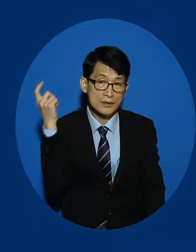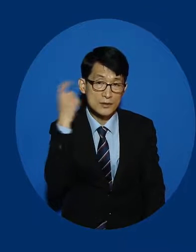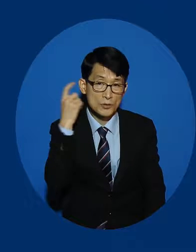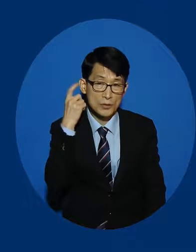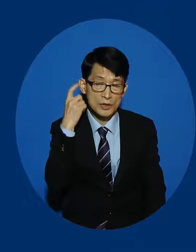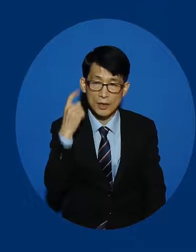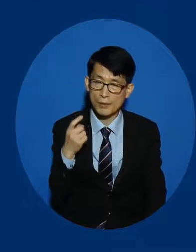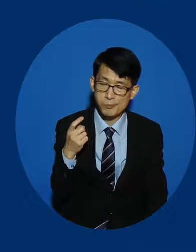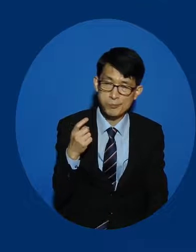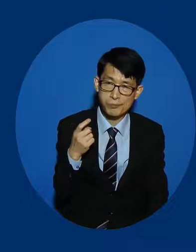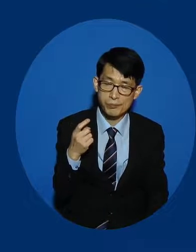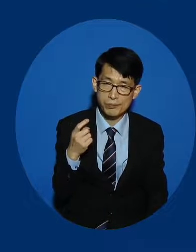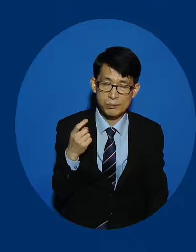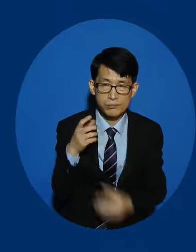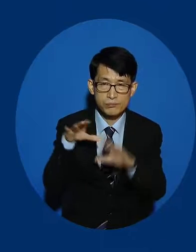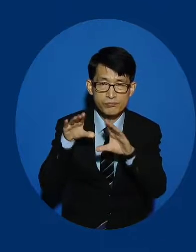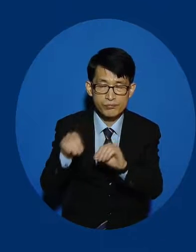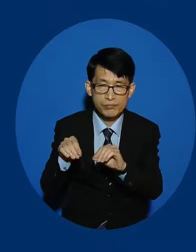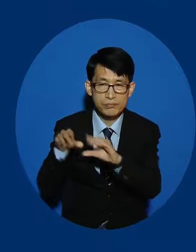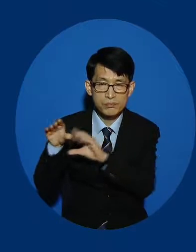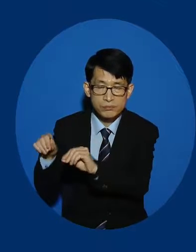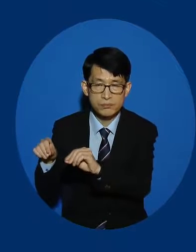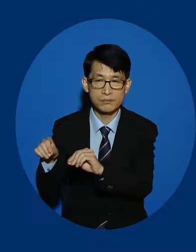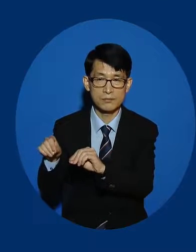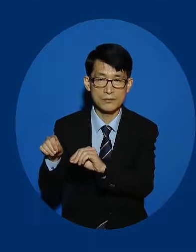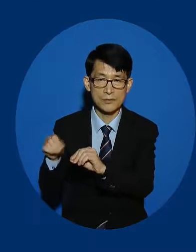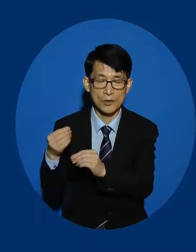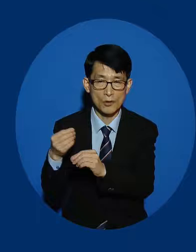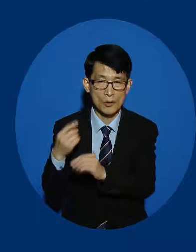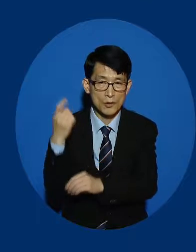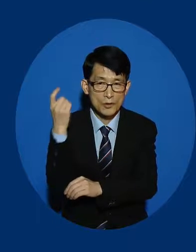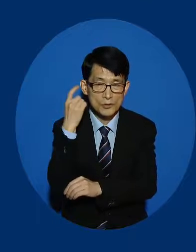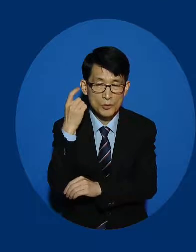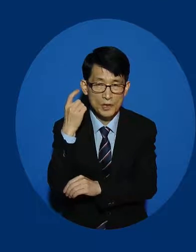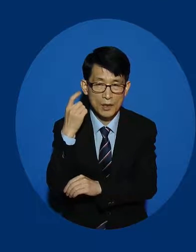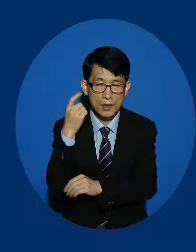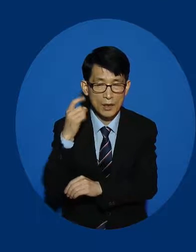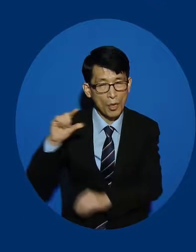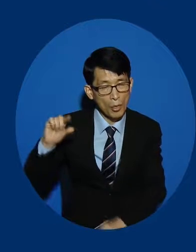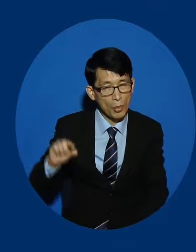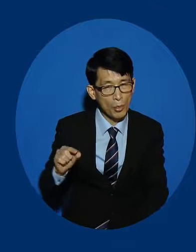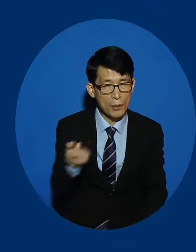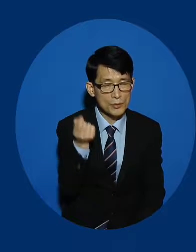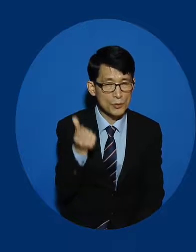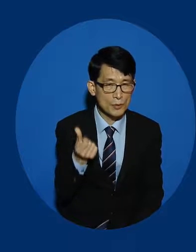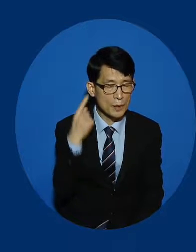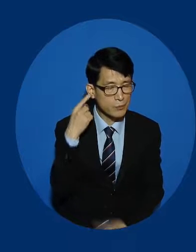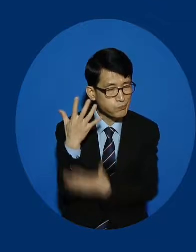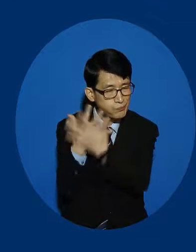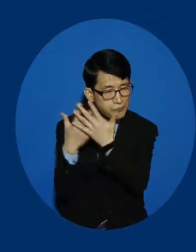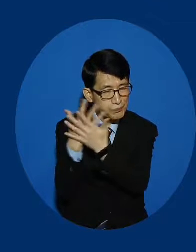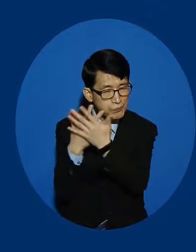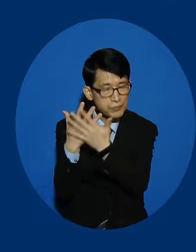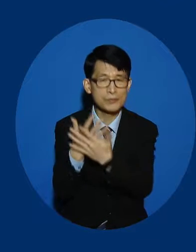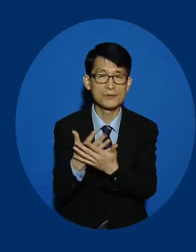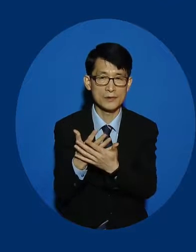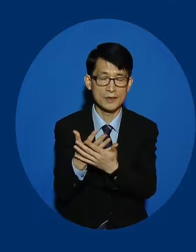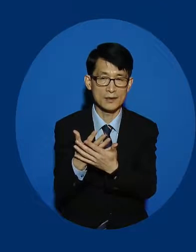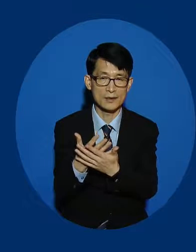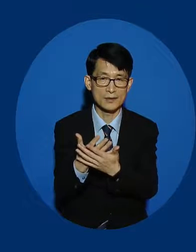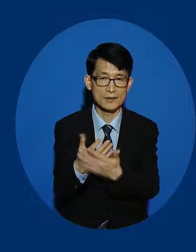좋지 않아서 시각장애인도 그렇고 청각장애 보청기 낀 학생들도 잘 들리지 않았고 그 다음에